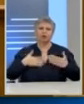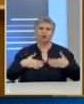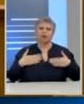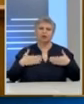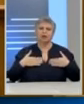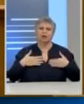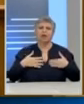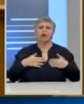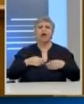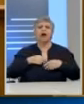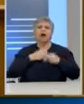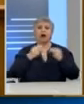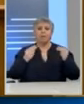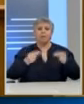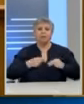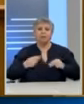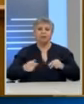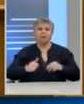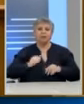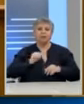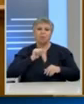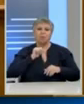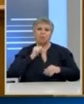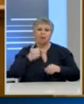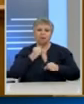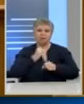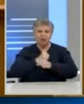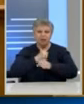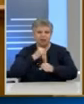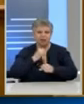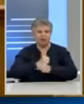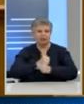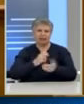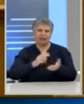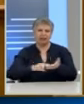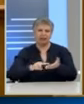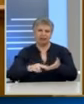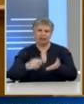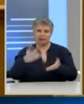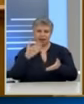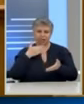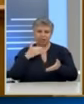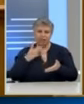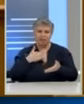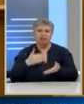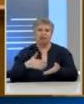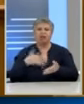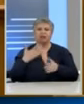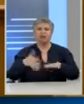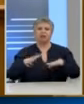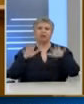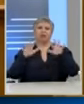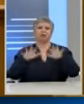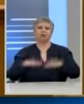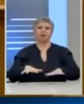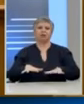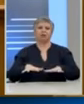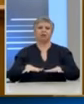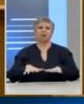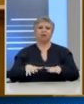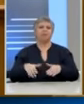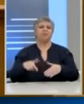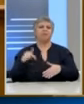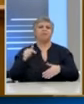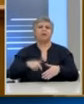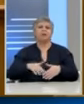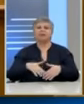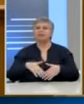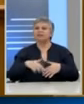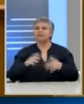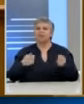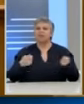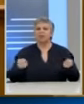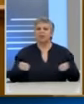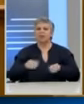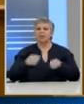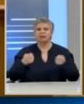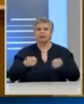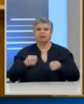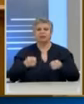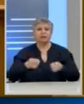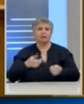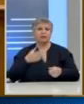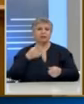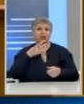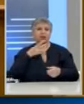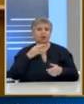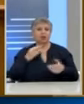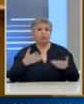μαύρη εργασία. Διαλύσατε τους ελεγκτικούς μηχανισμούς. Δεν τα κάνατε αυτά γιατί σας τα επέβαλε ένας